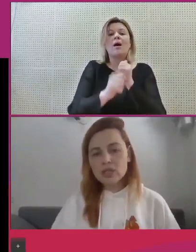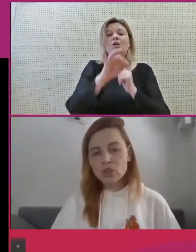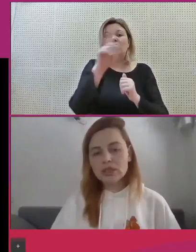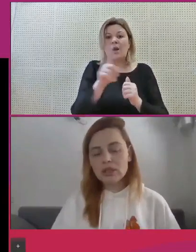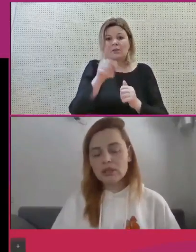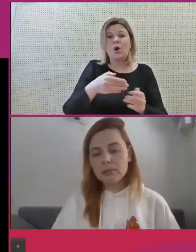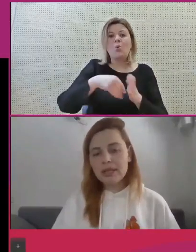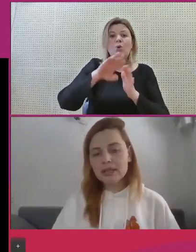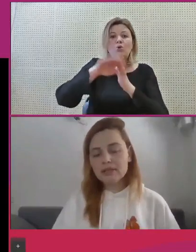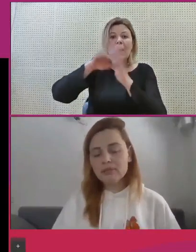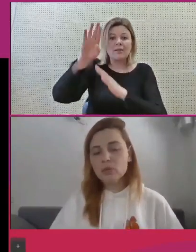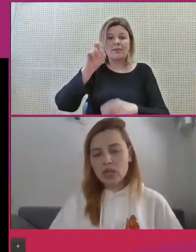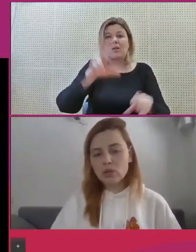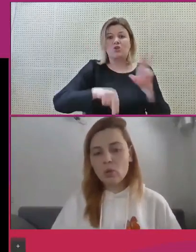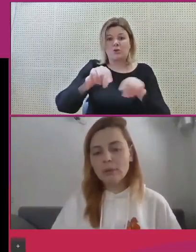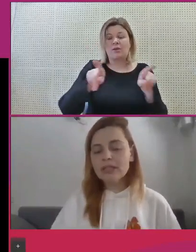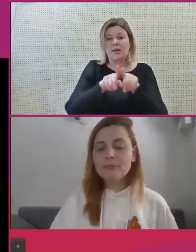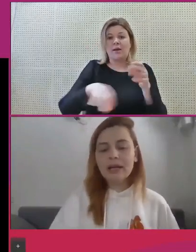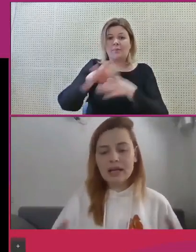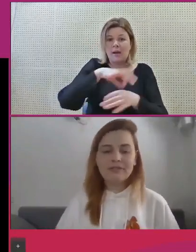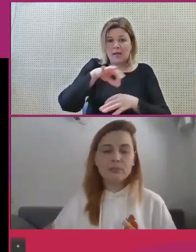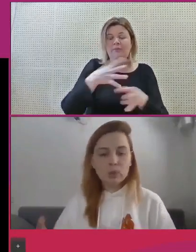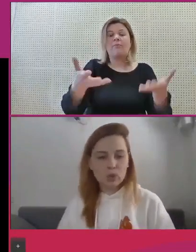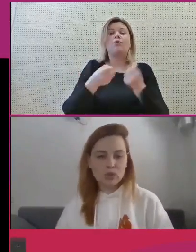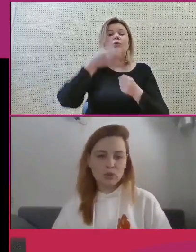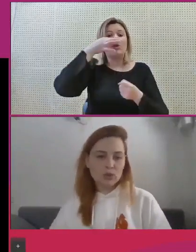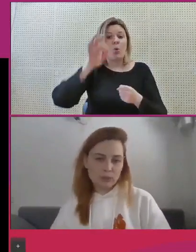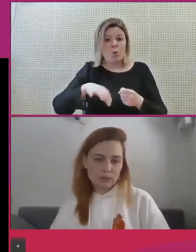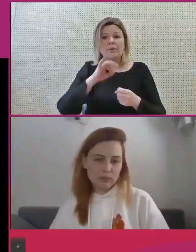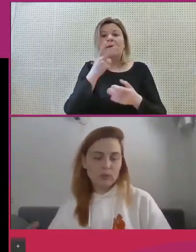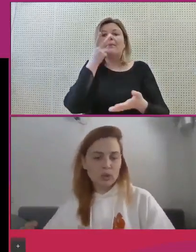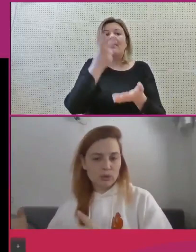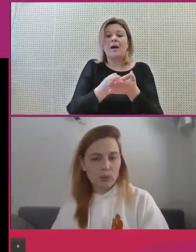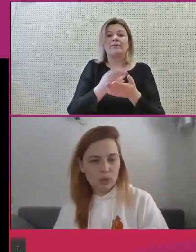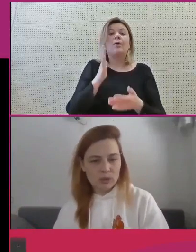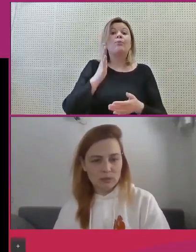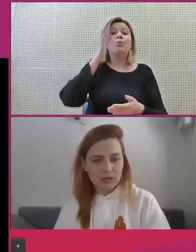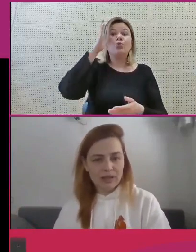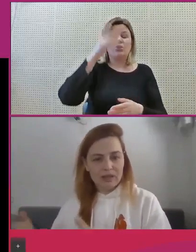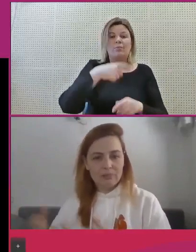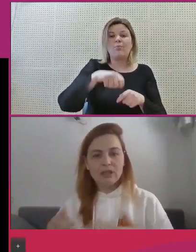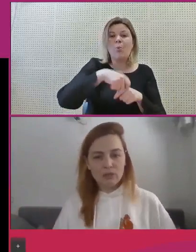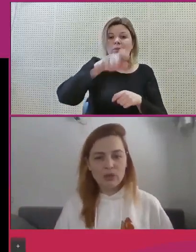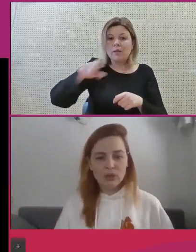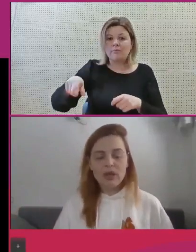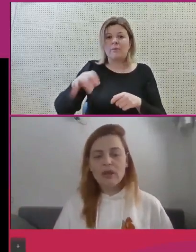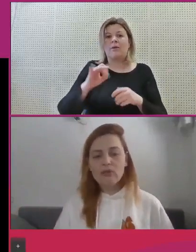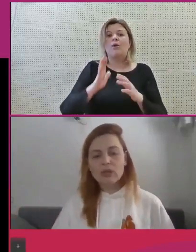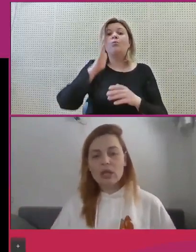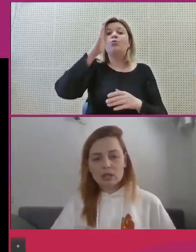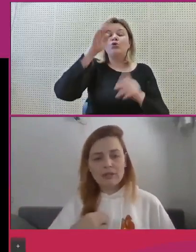улучшаться, да, за счет этих проектов, получать опыт и показывать будущим людям, будущим спонсорам